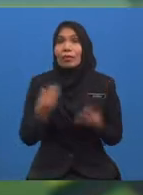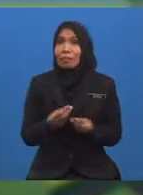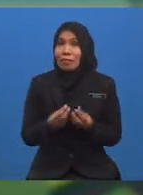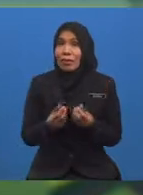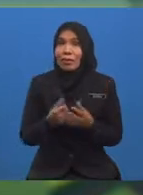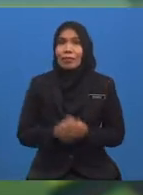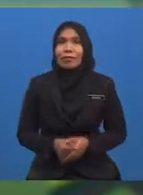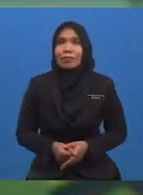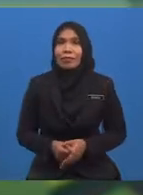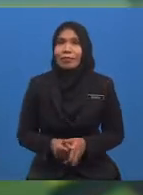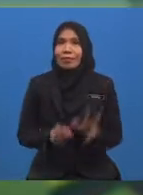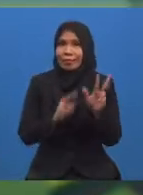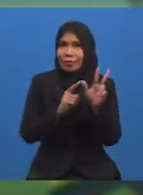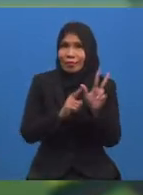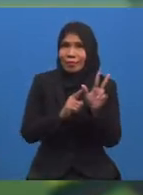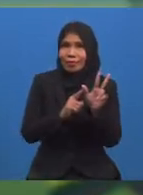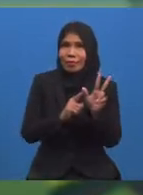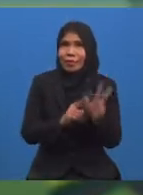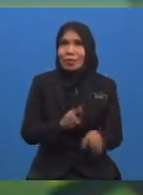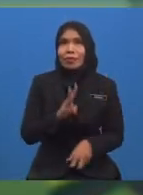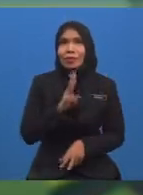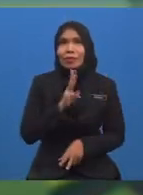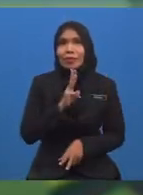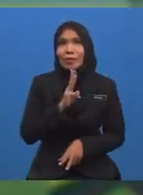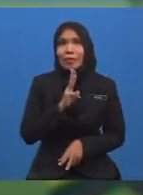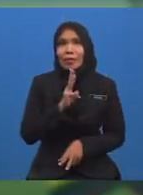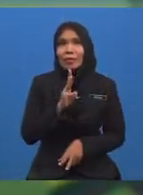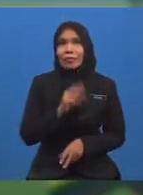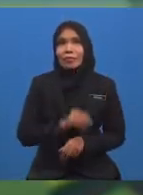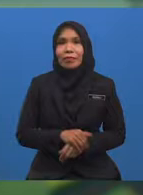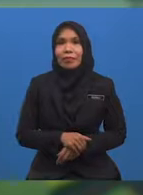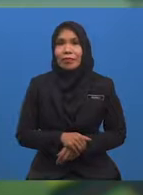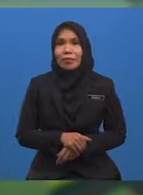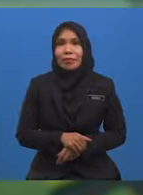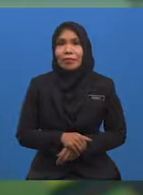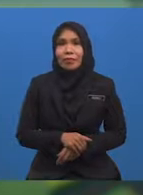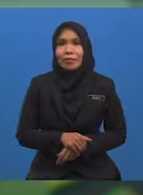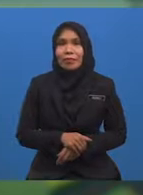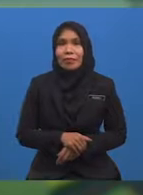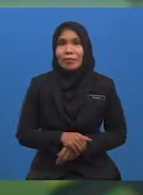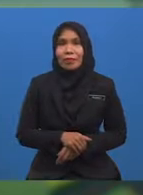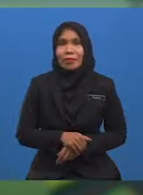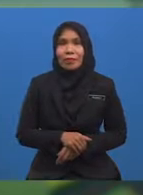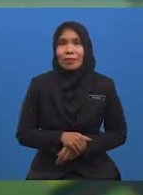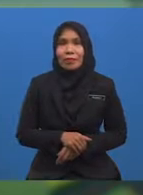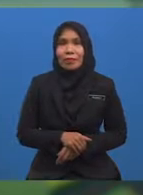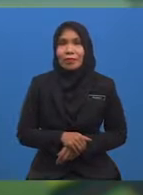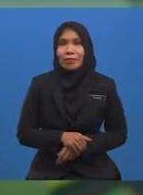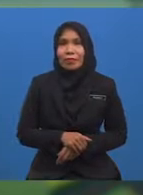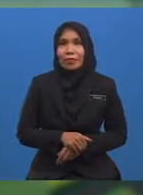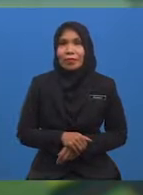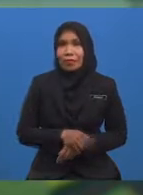dan air. Di tangan cikgu ini terdapat air untuk